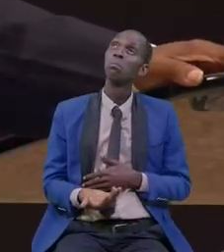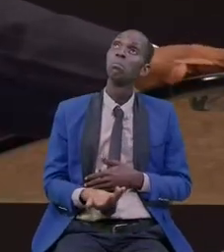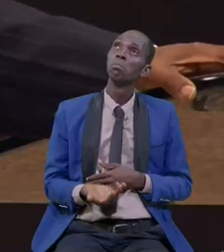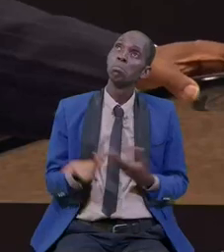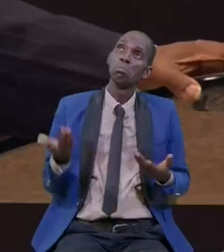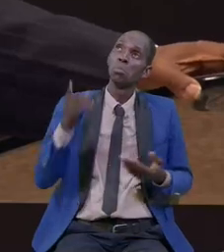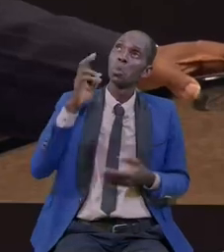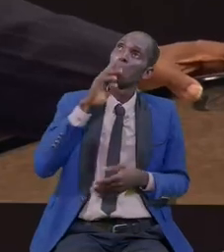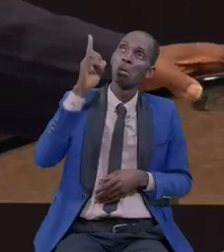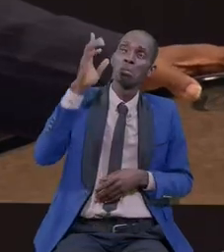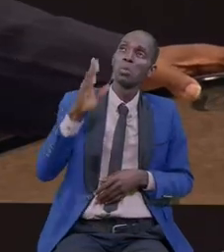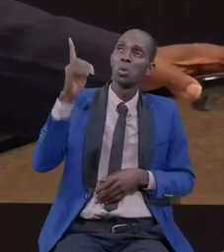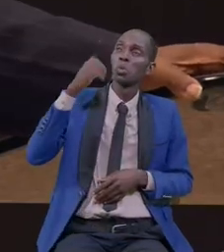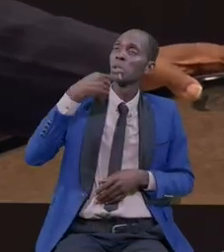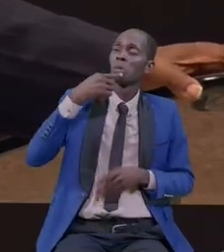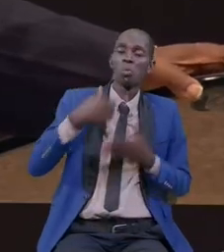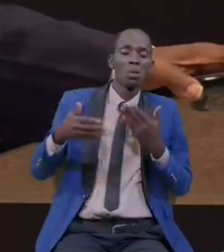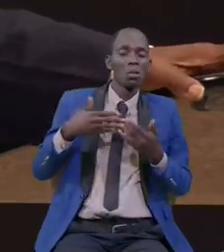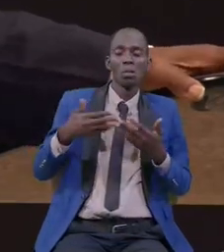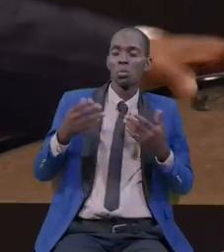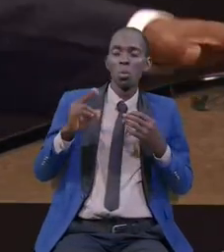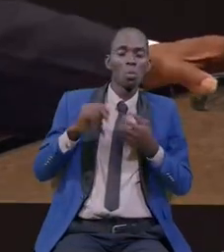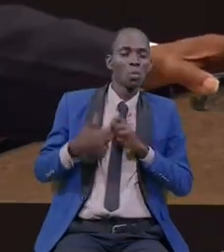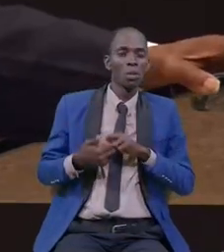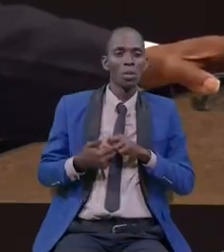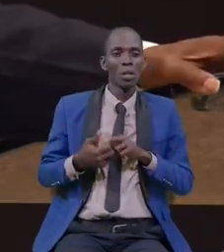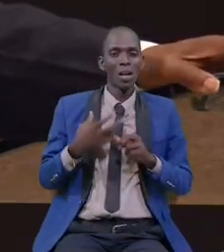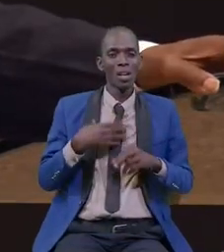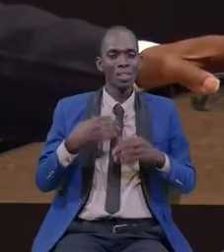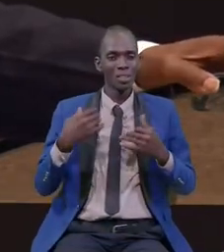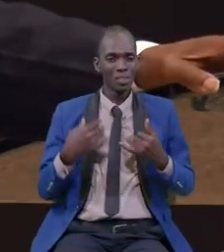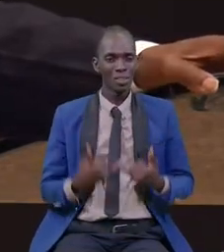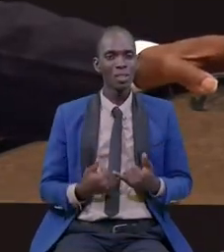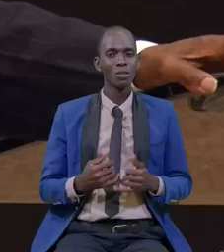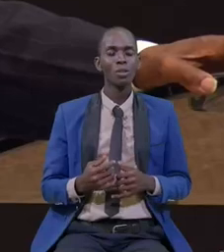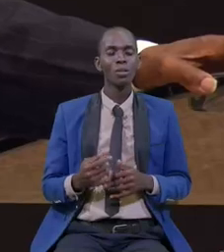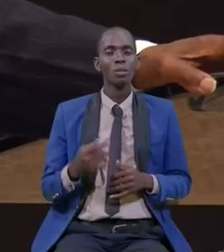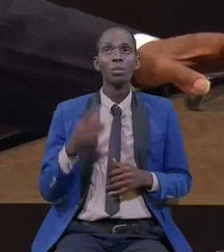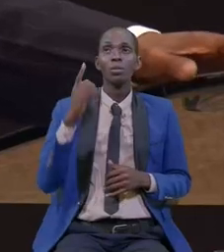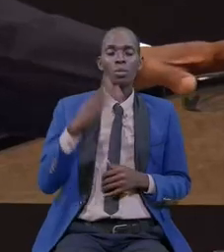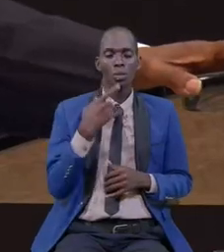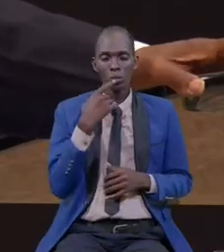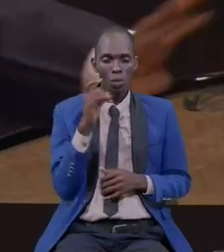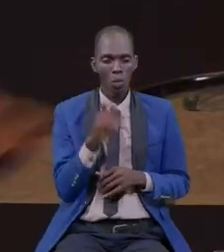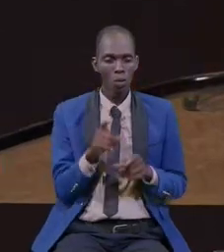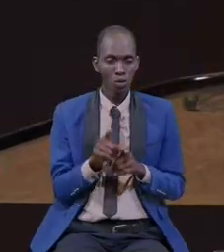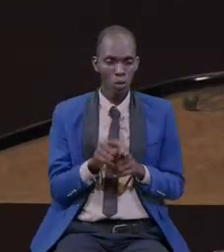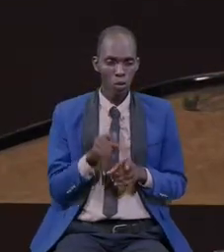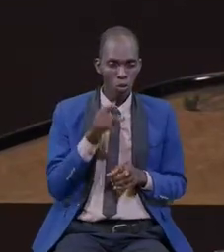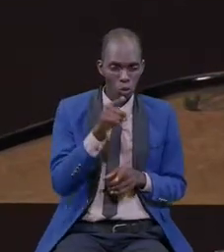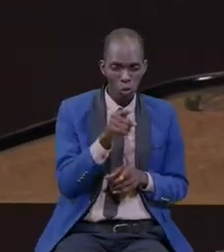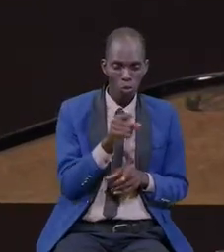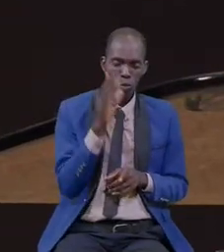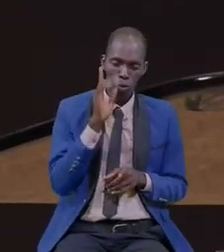et maintenant tu vas sortir du jardin et tu seras en train de travailler la terre et tu va